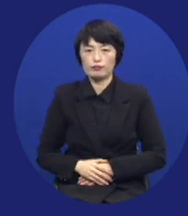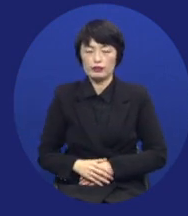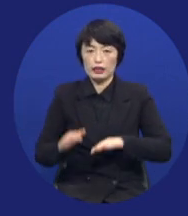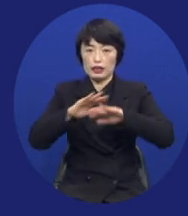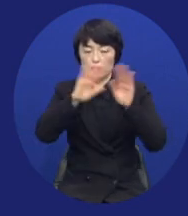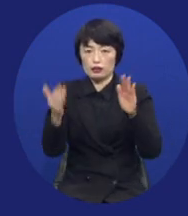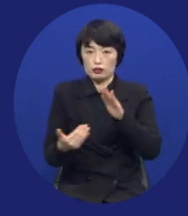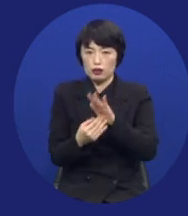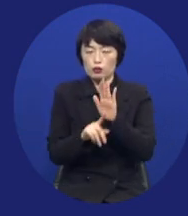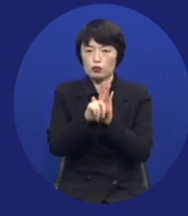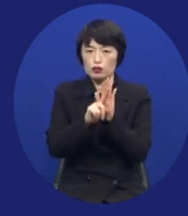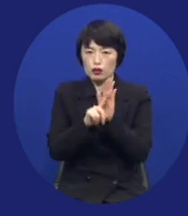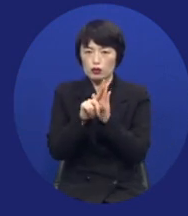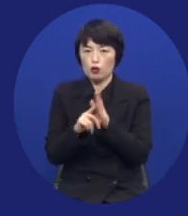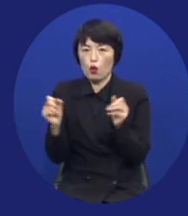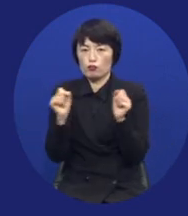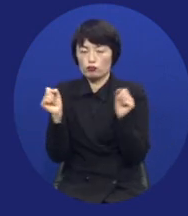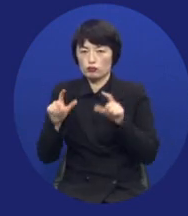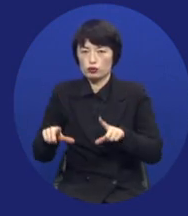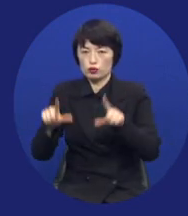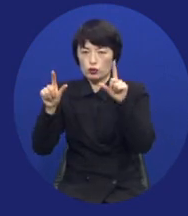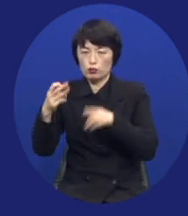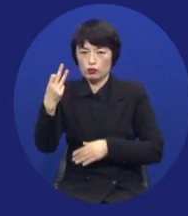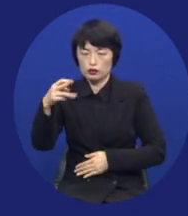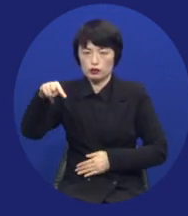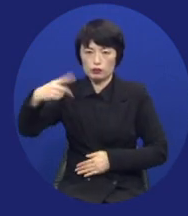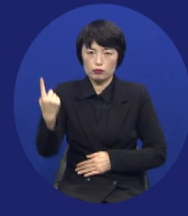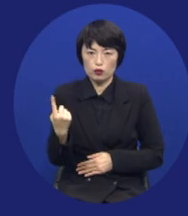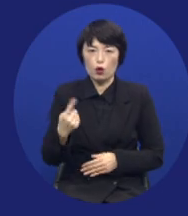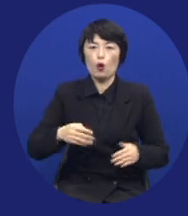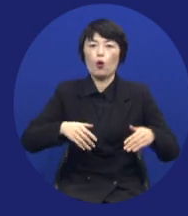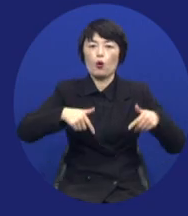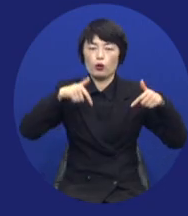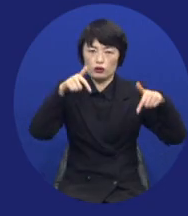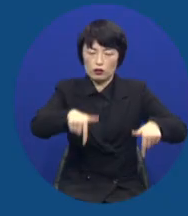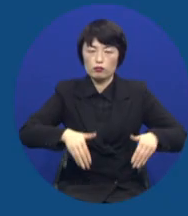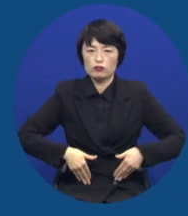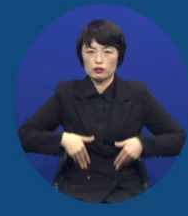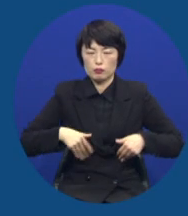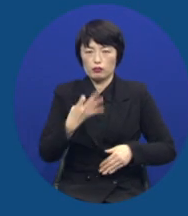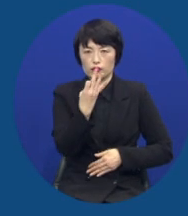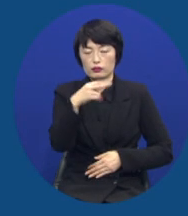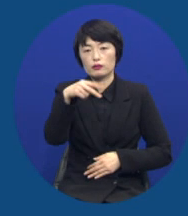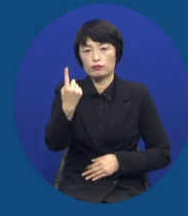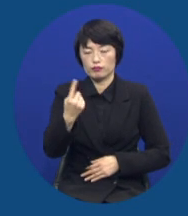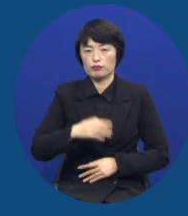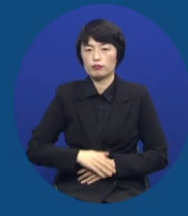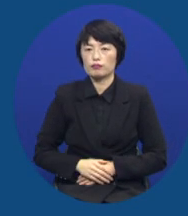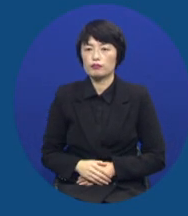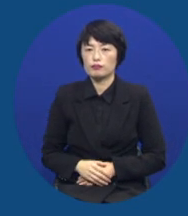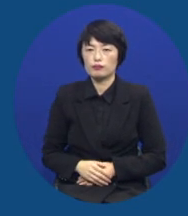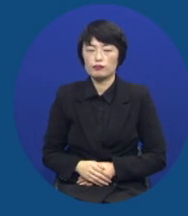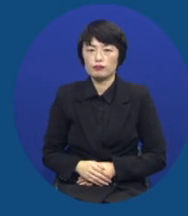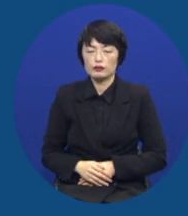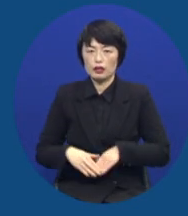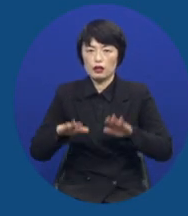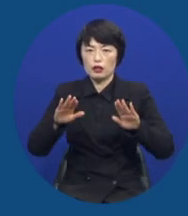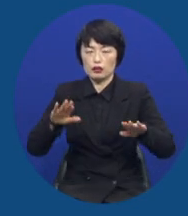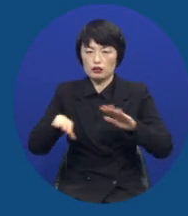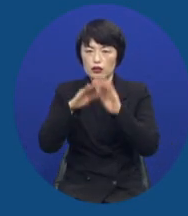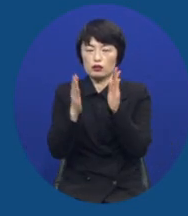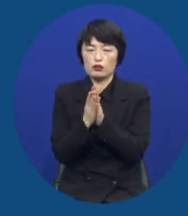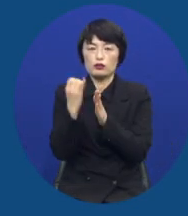북부와 동부 내 13도 서부와 남부는 14 도가 예상됩니다 현재 전 예상의 풍랑